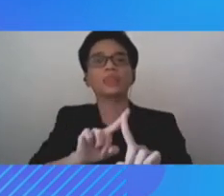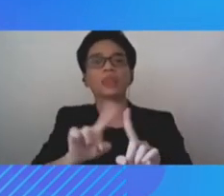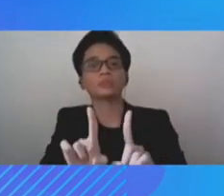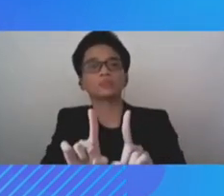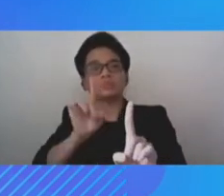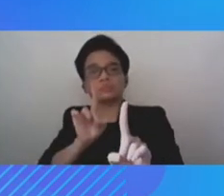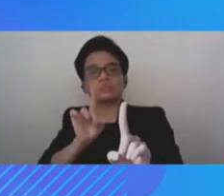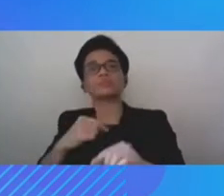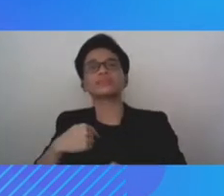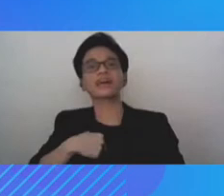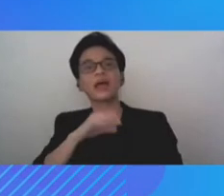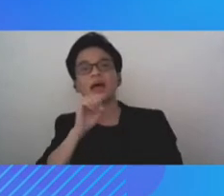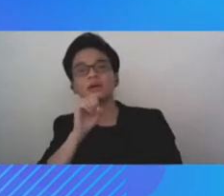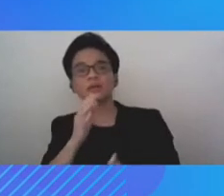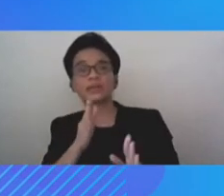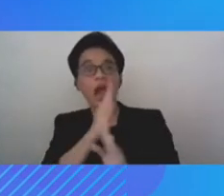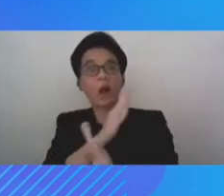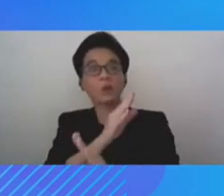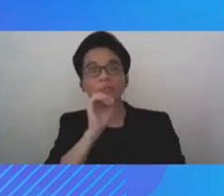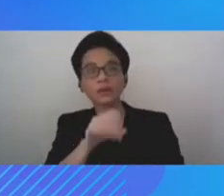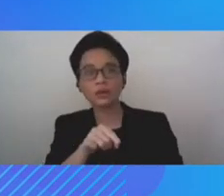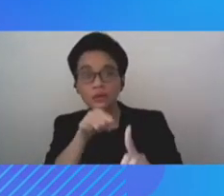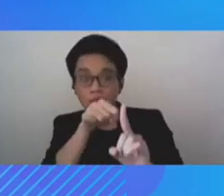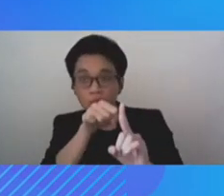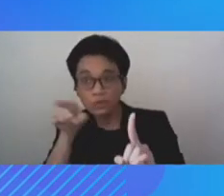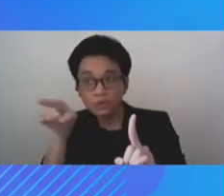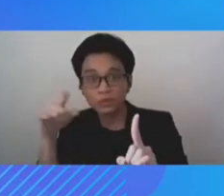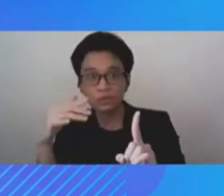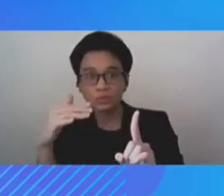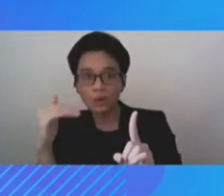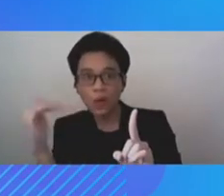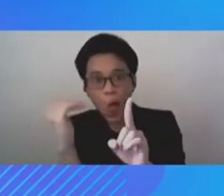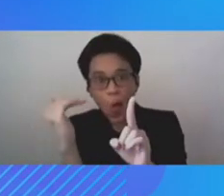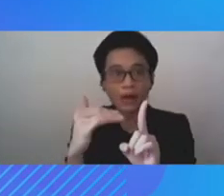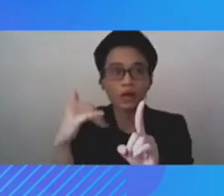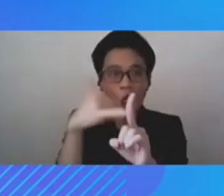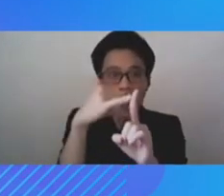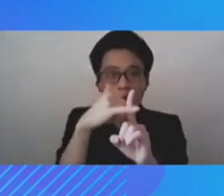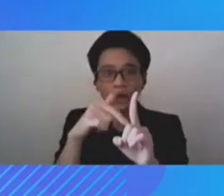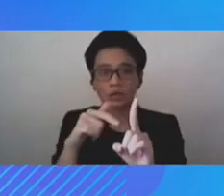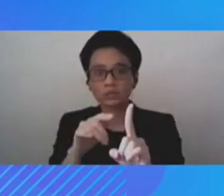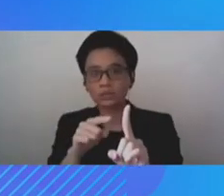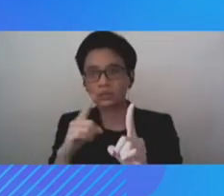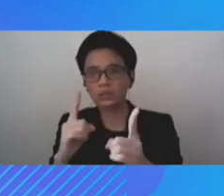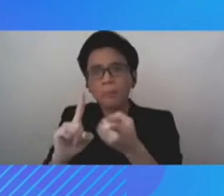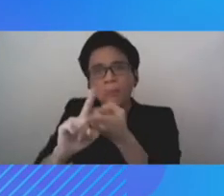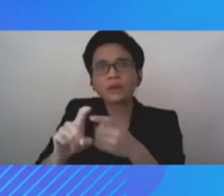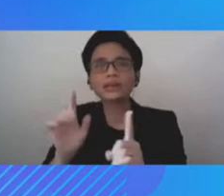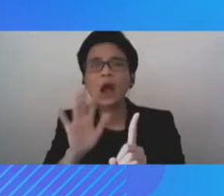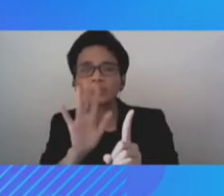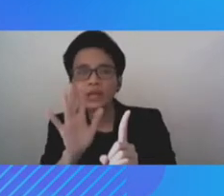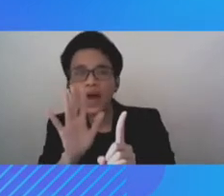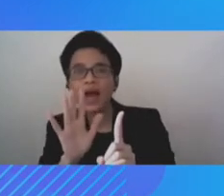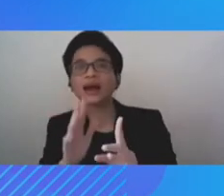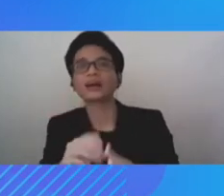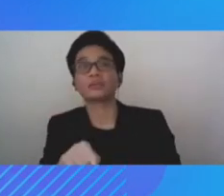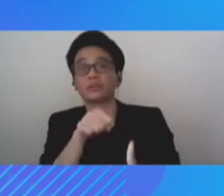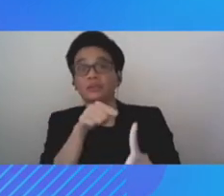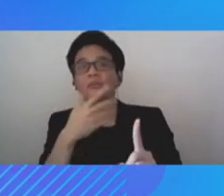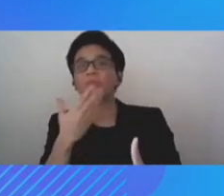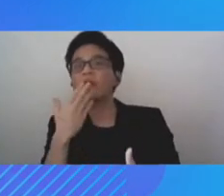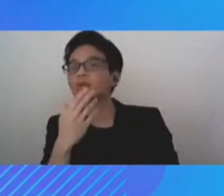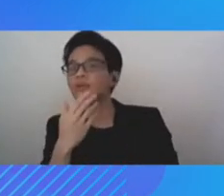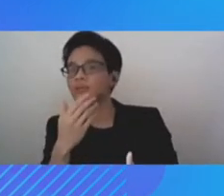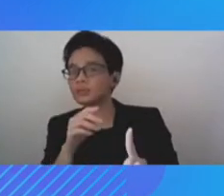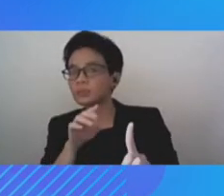bilang sama anak saya, kamu dijahilin loh sama itu, gak usah main sama itu. Saya bilang begitu sama anak saya mau lihat apa yang dikeluarkan oleh anak saya, respon